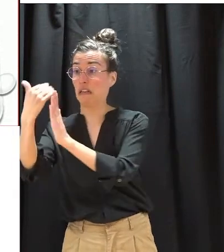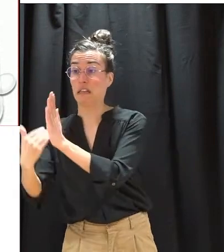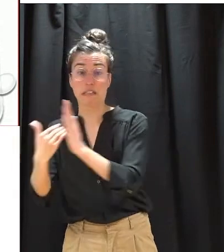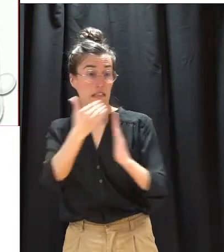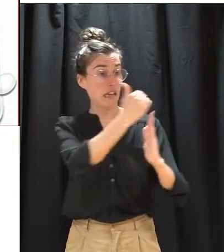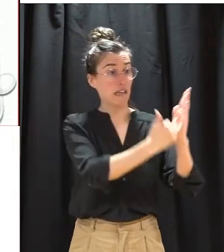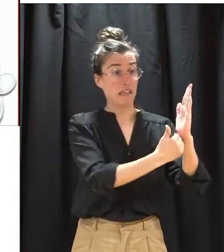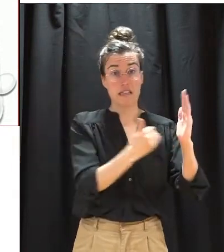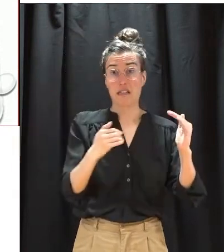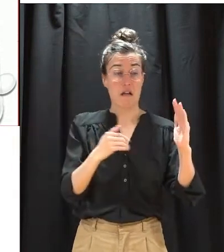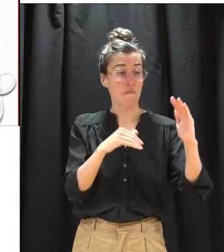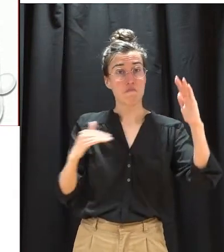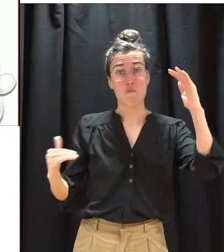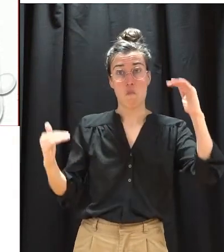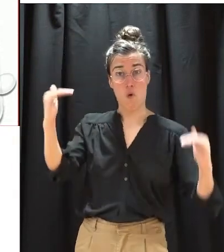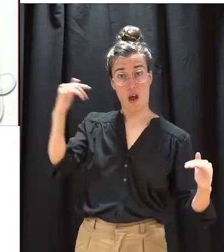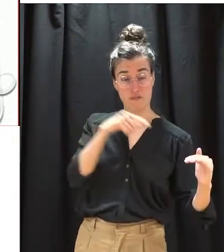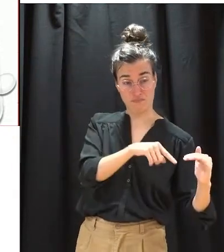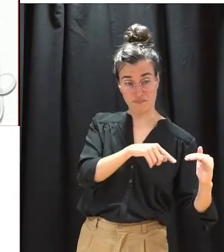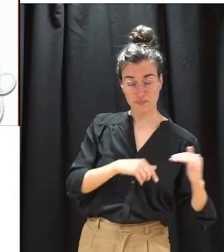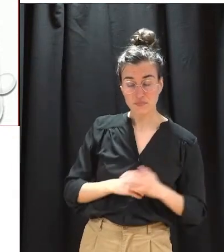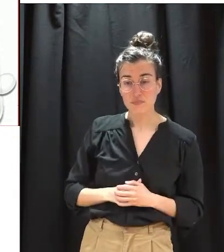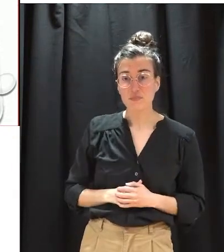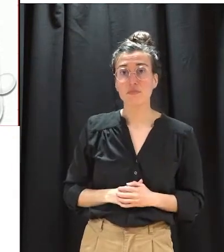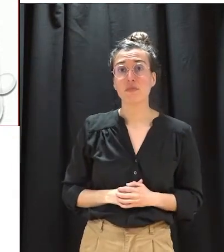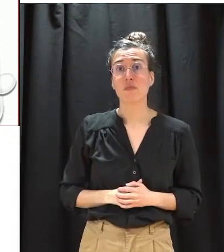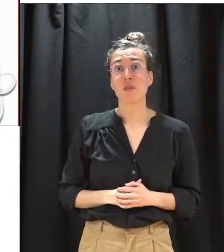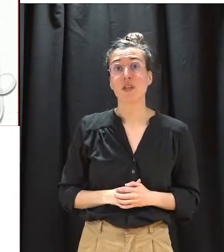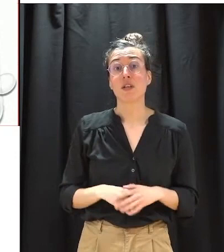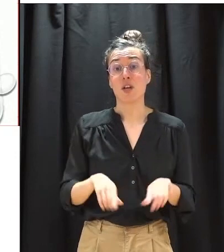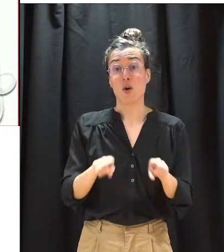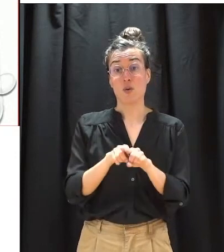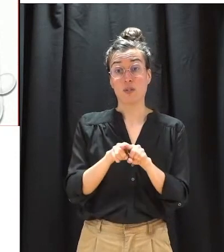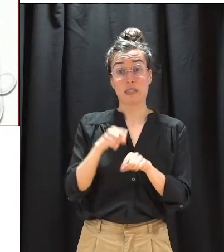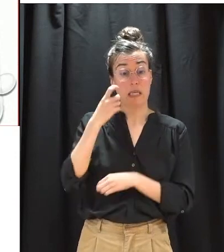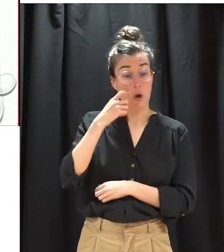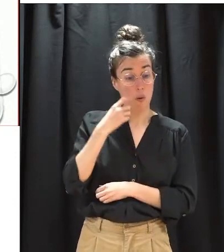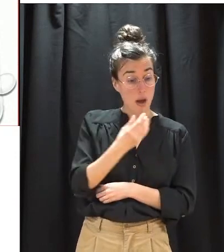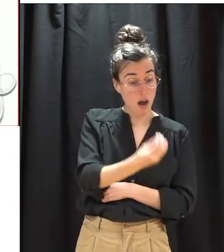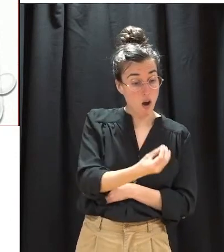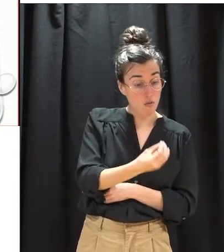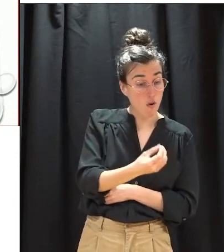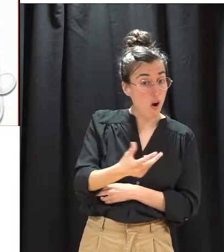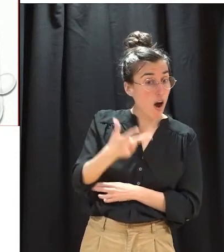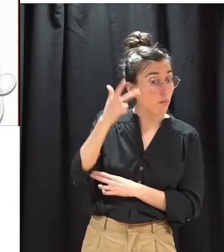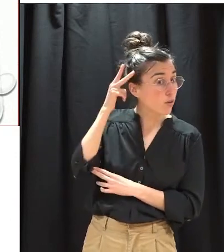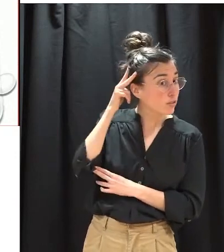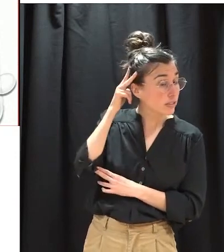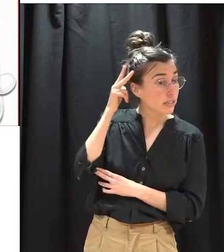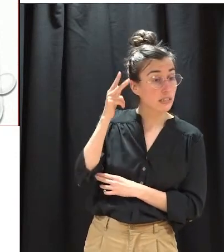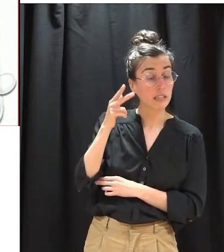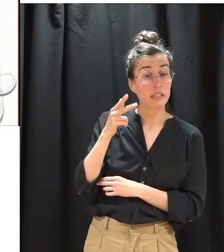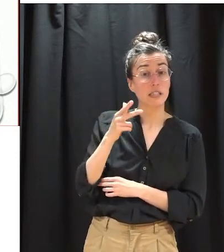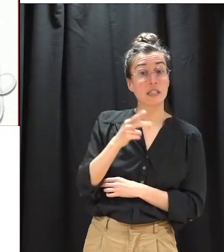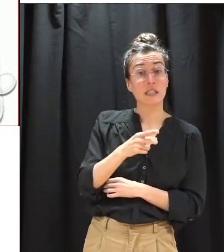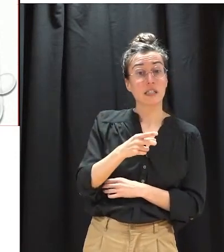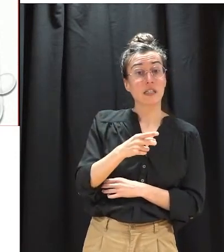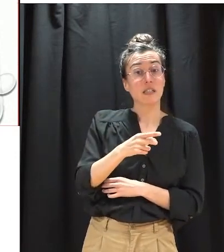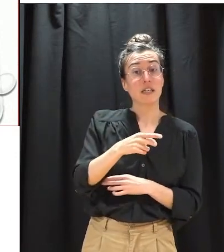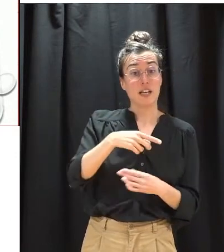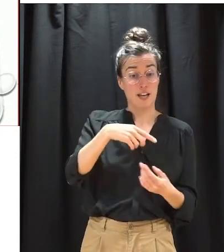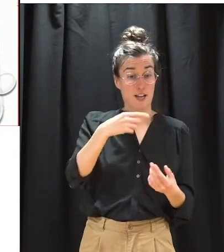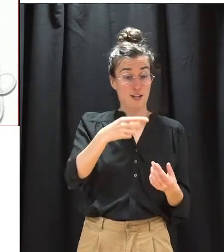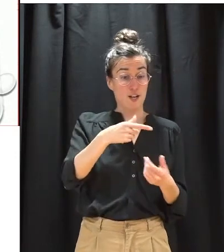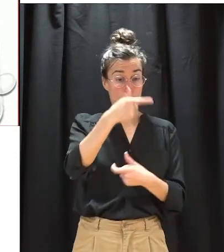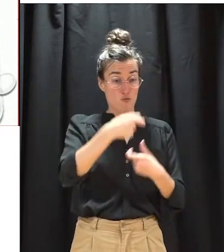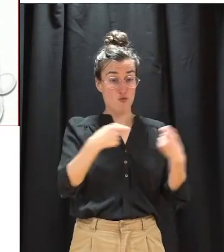signés. On note aussi que ces enfants implantés ont la taille de leur empan qui varie. Donc l'empan, c'est une mesure, c'est une